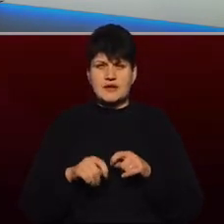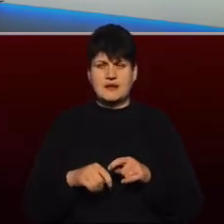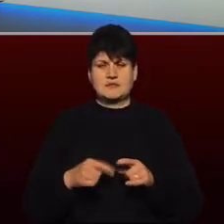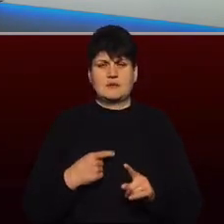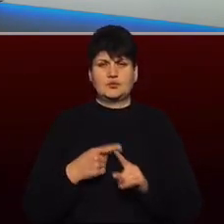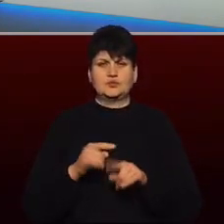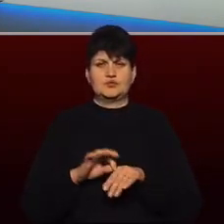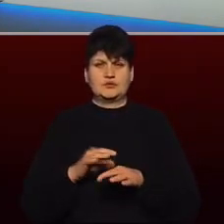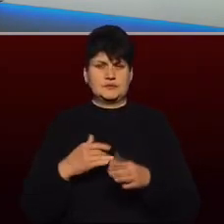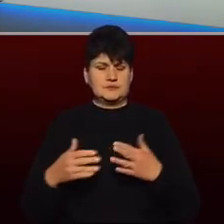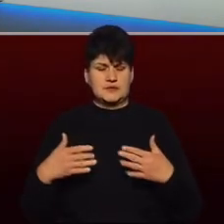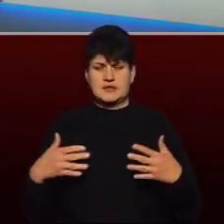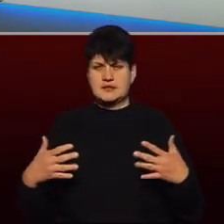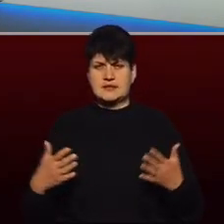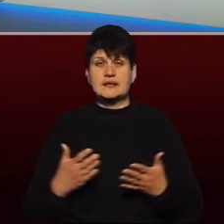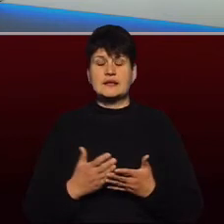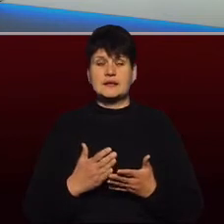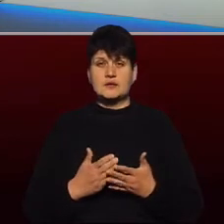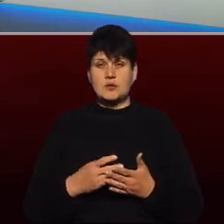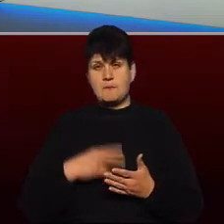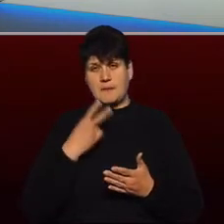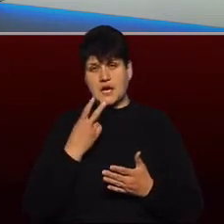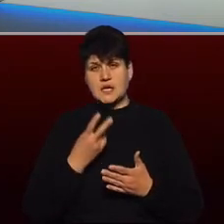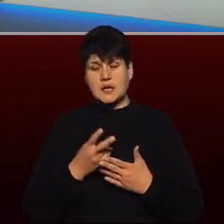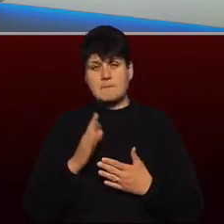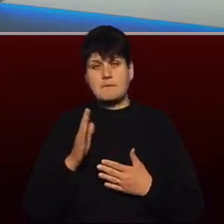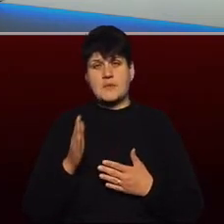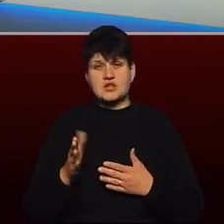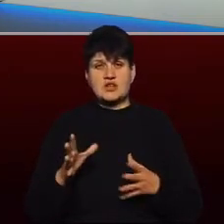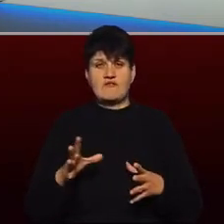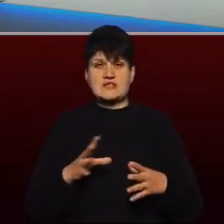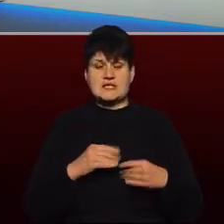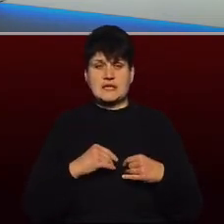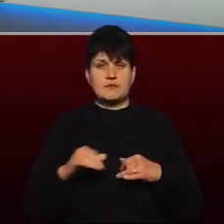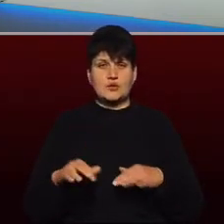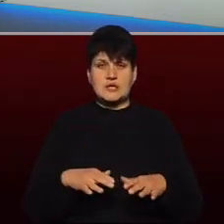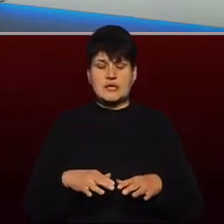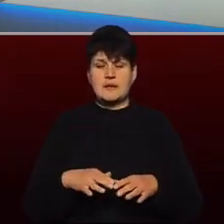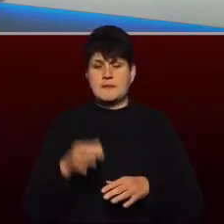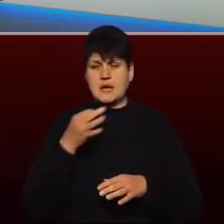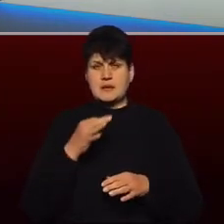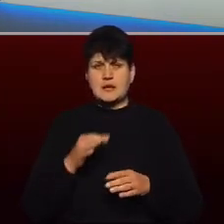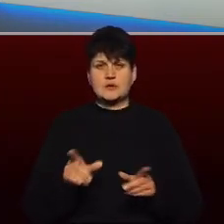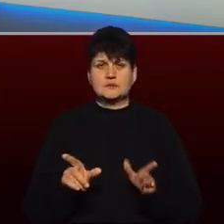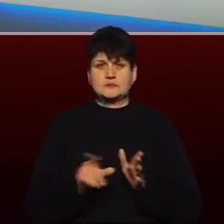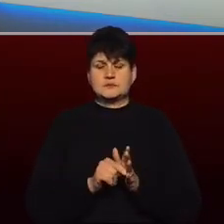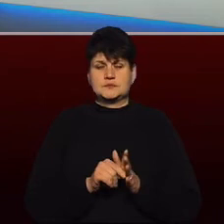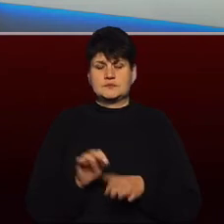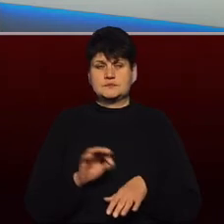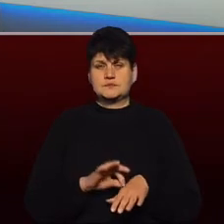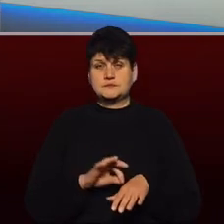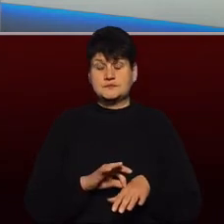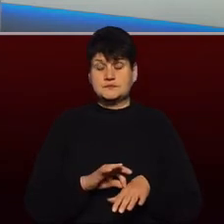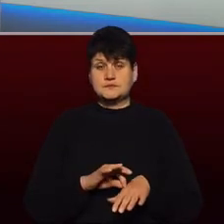патологій, оскільки, щоб передбачити взаємодію препаратів з супутніми патологіями. Це